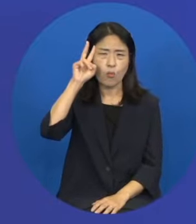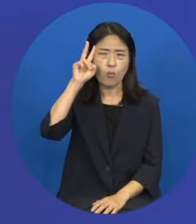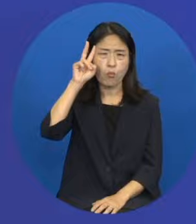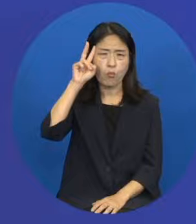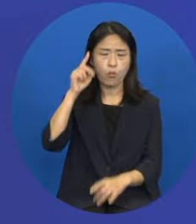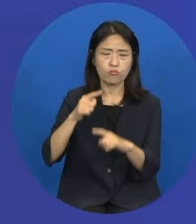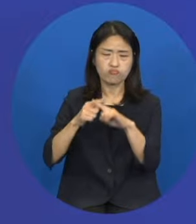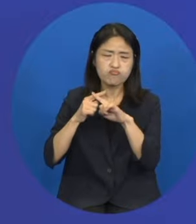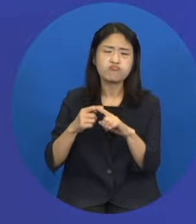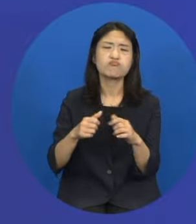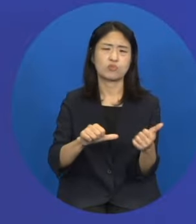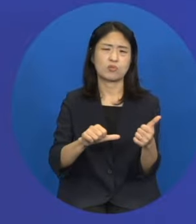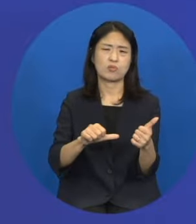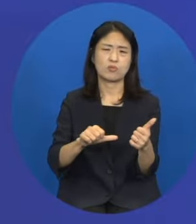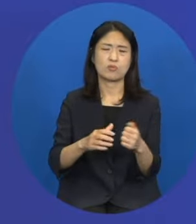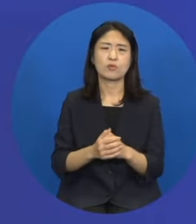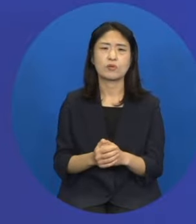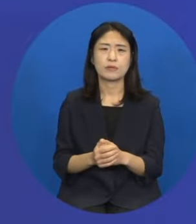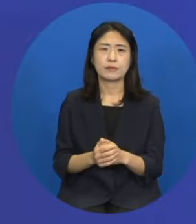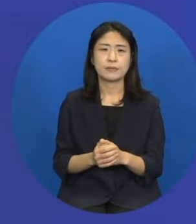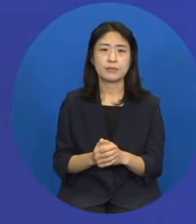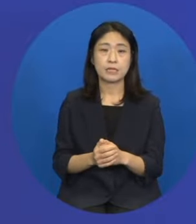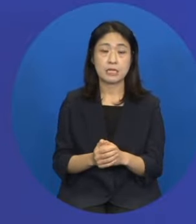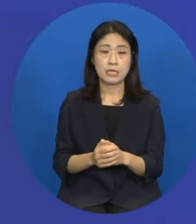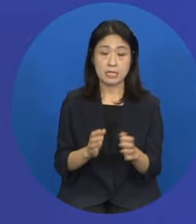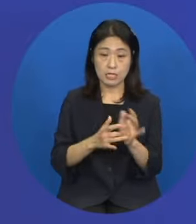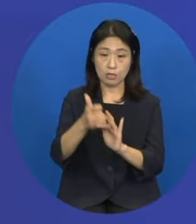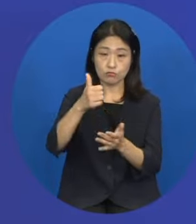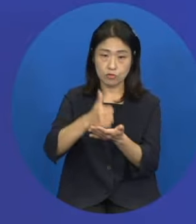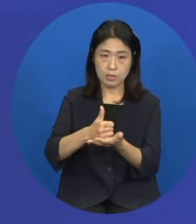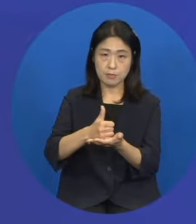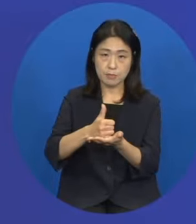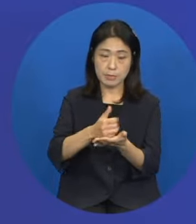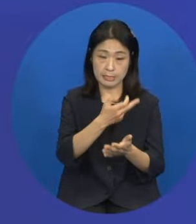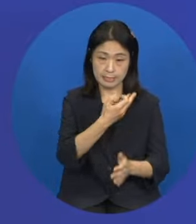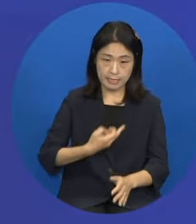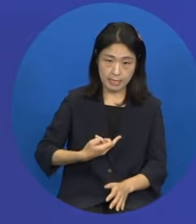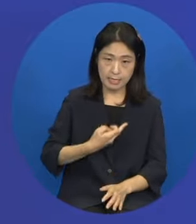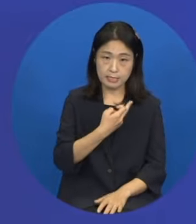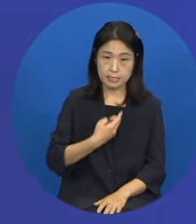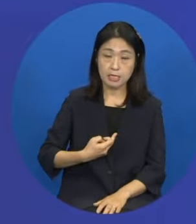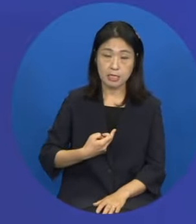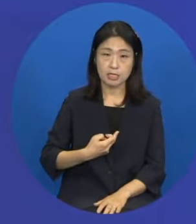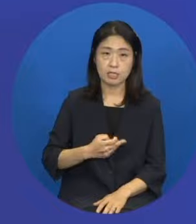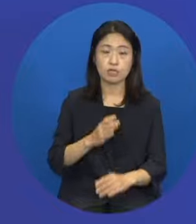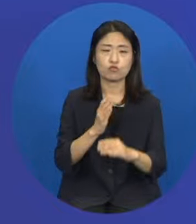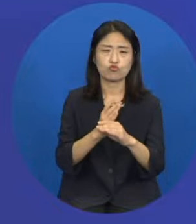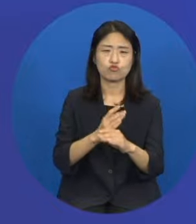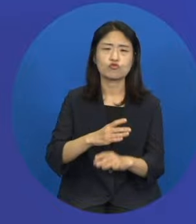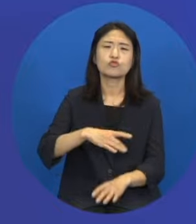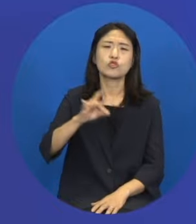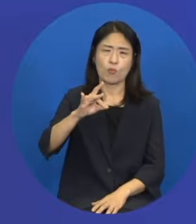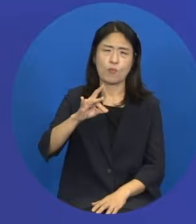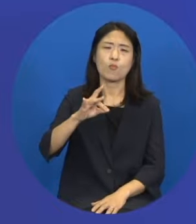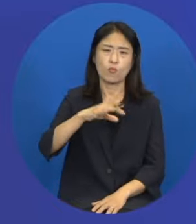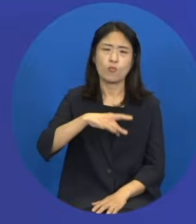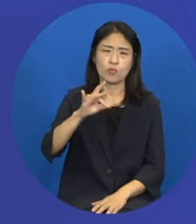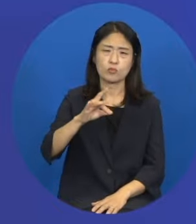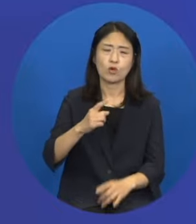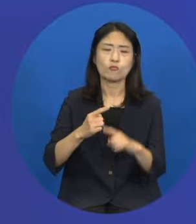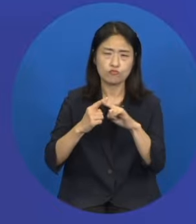열두 제자 중에 첫 번째 순교자가 등장했어요. 우리가 오늘날 예수님을 믿으면